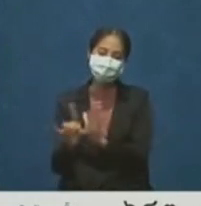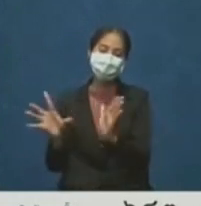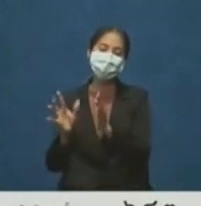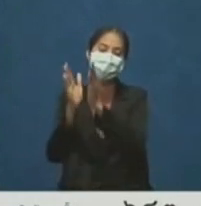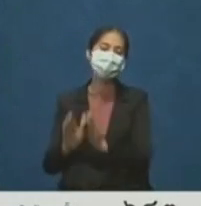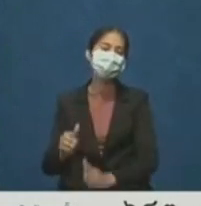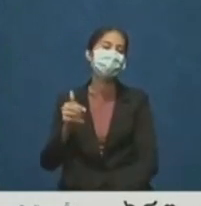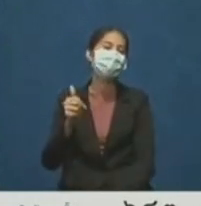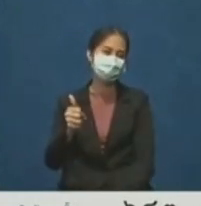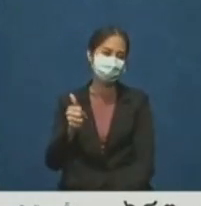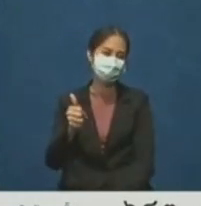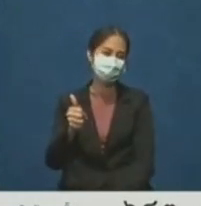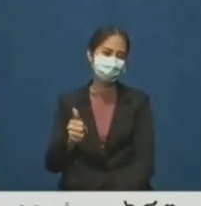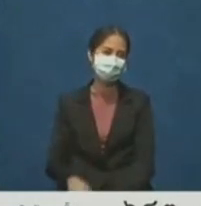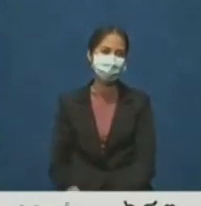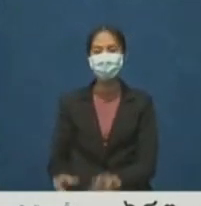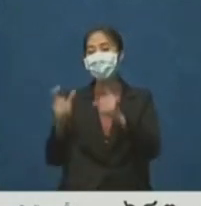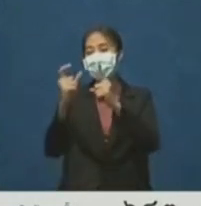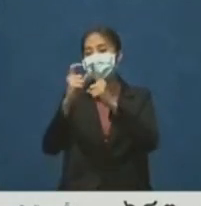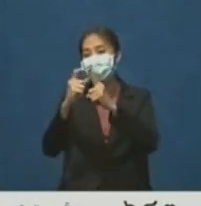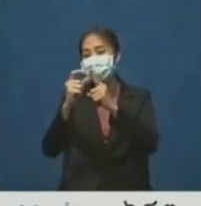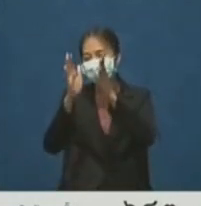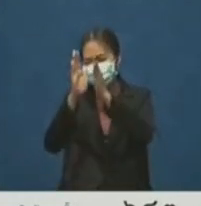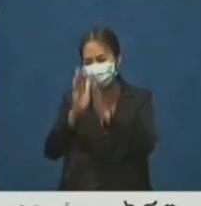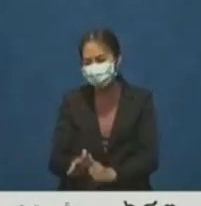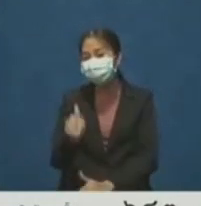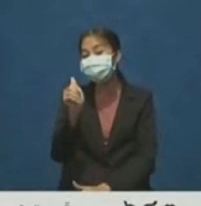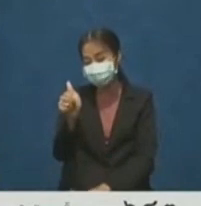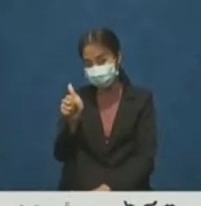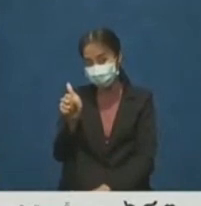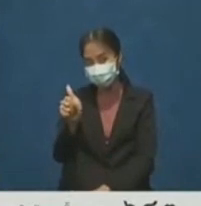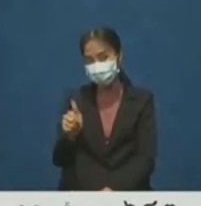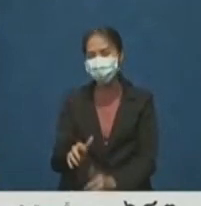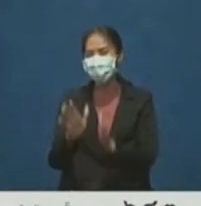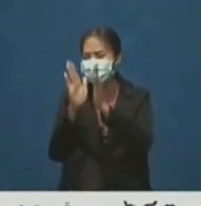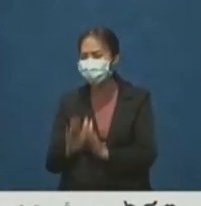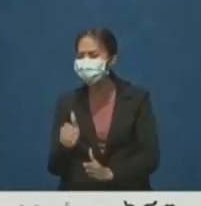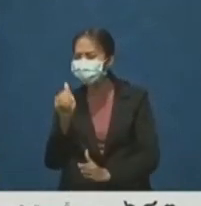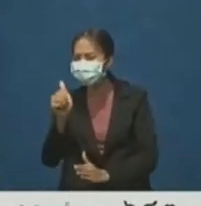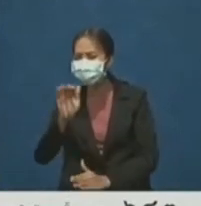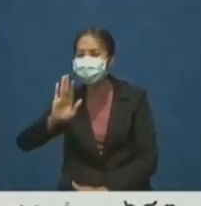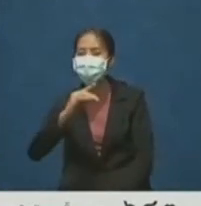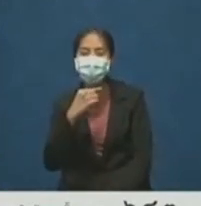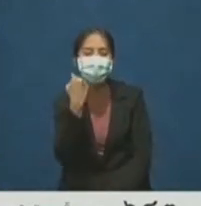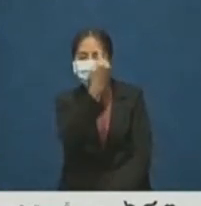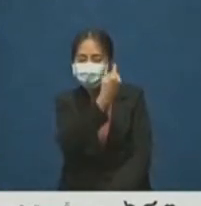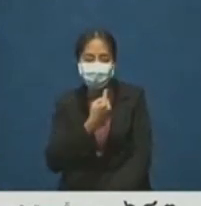ดีการเป็นคนดีผมไม่เข้าใจว่าเป็นคนดีของใคร